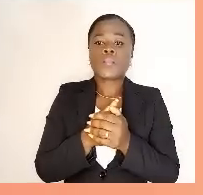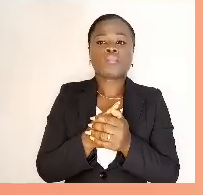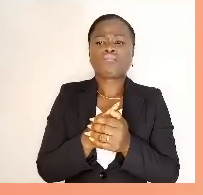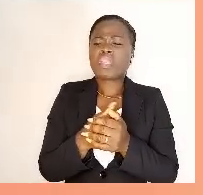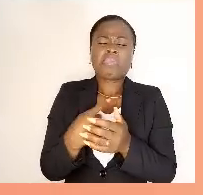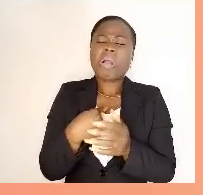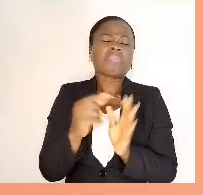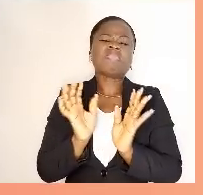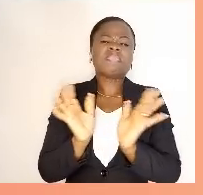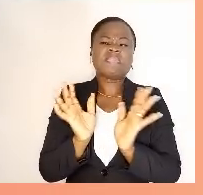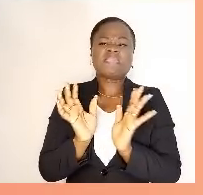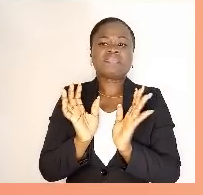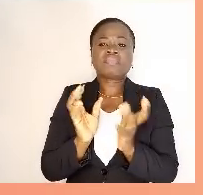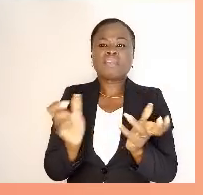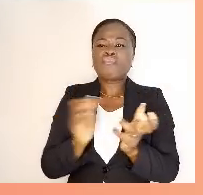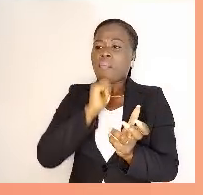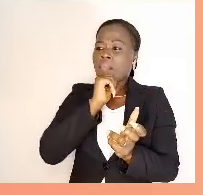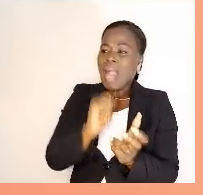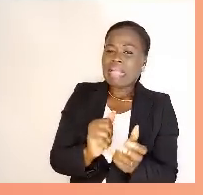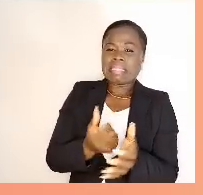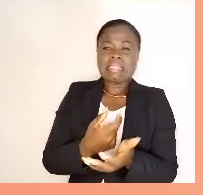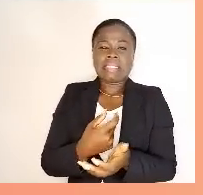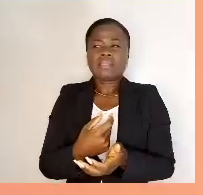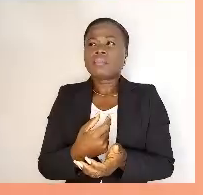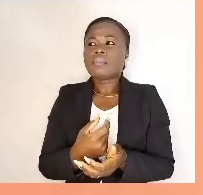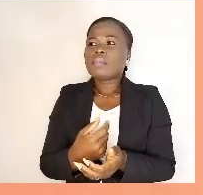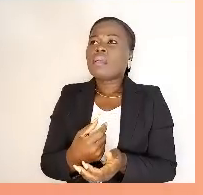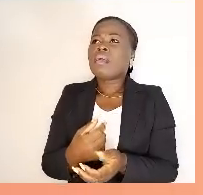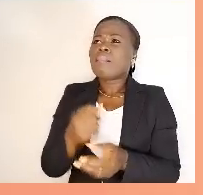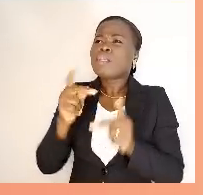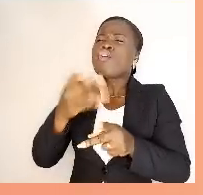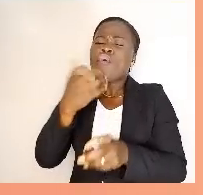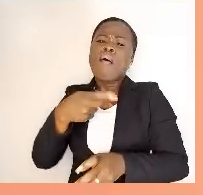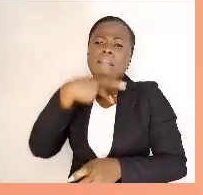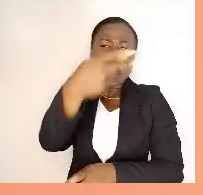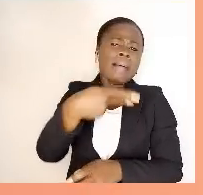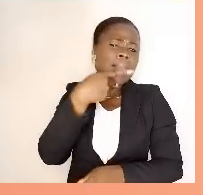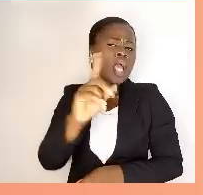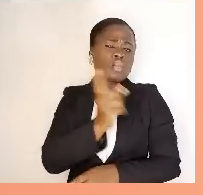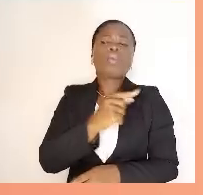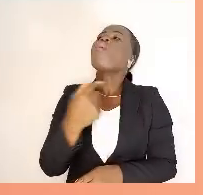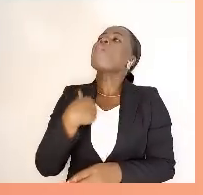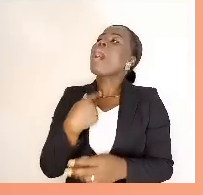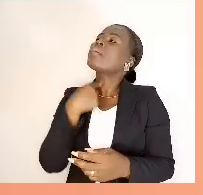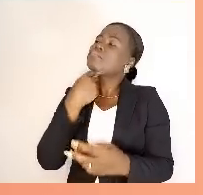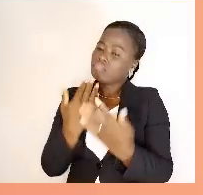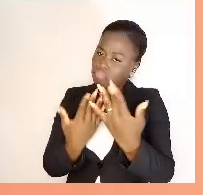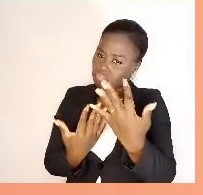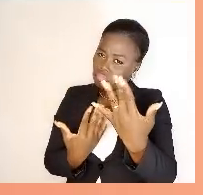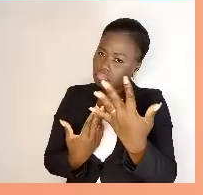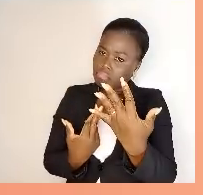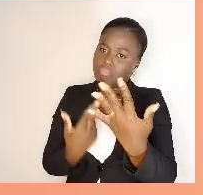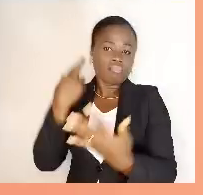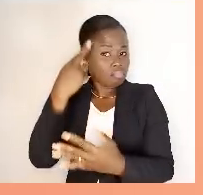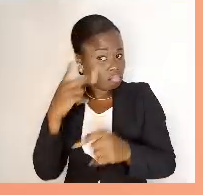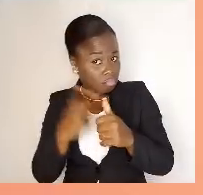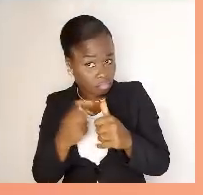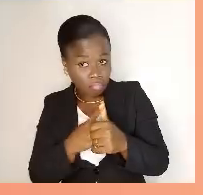Cependant, je n'ai jamais voulu être l'otage de cette injonction permanente à parler avant